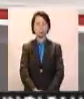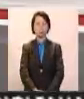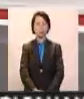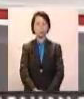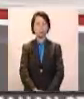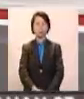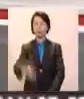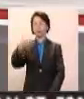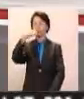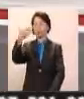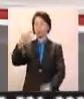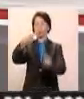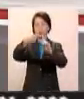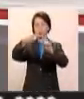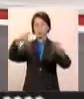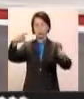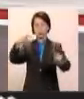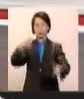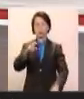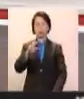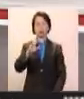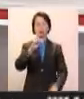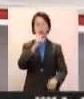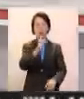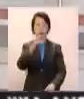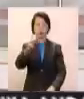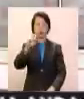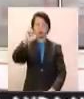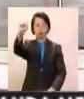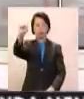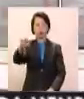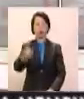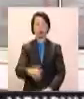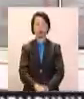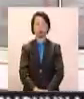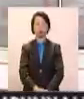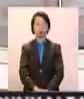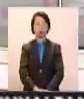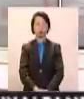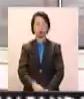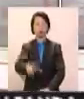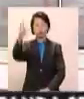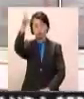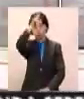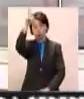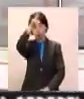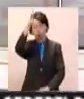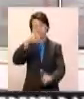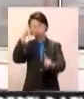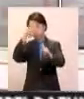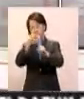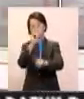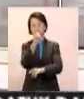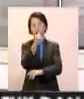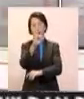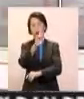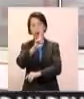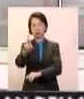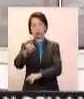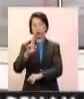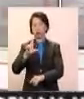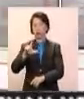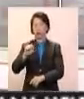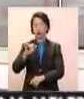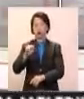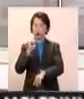Baik, terima kasih Redwin langsung dari Kota Kinabalu, Sabah. Kerajaan menyasarkan 10,000 lay counselor